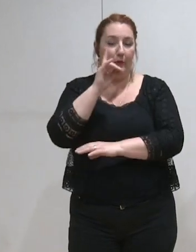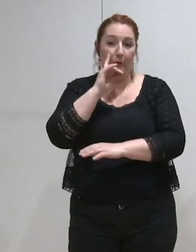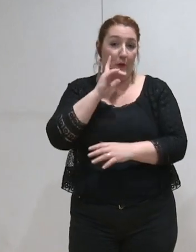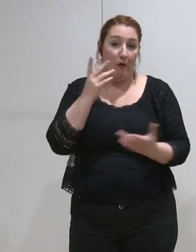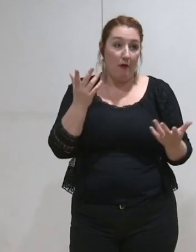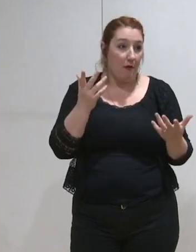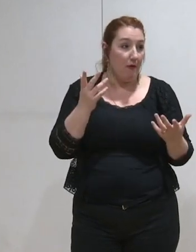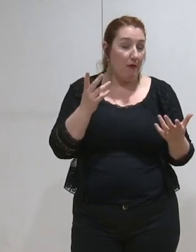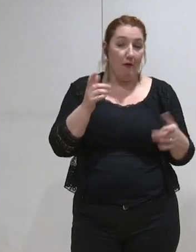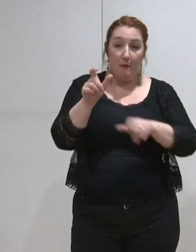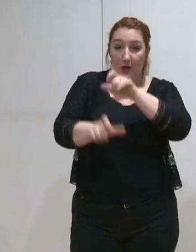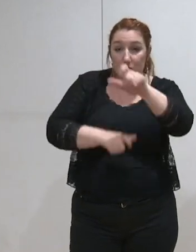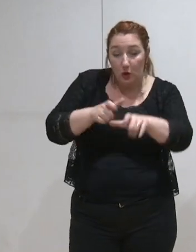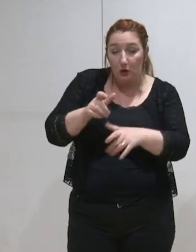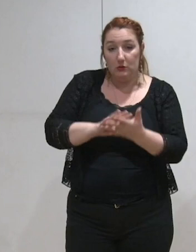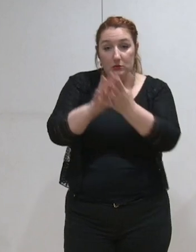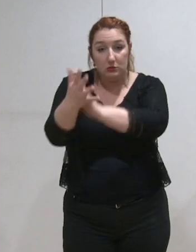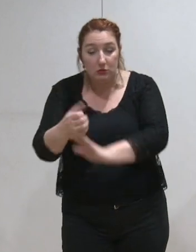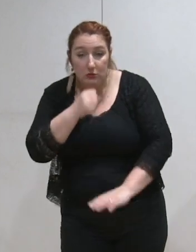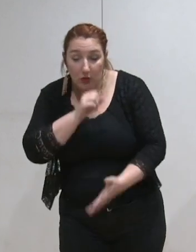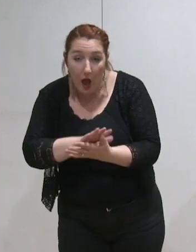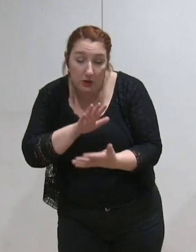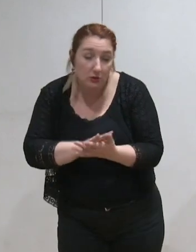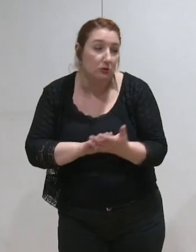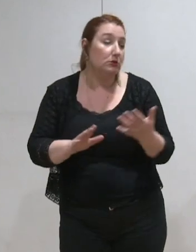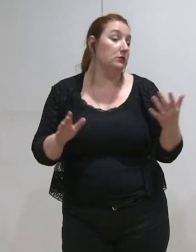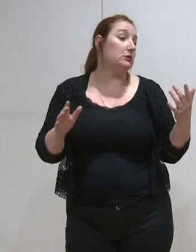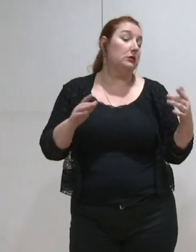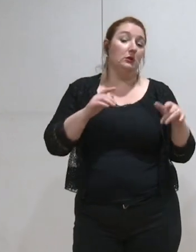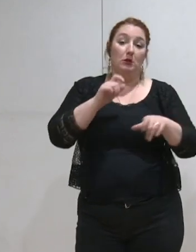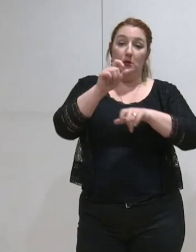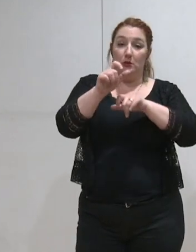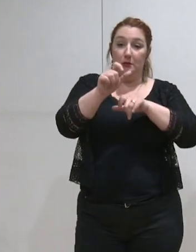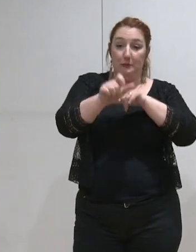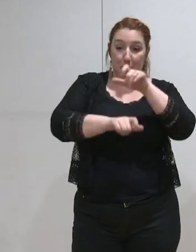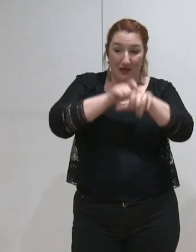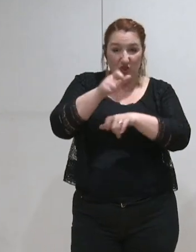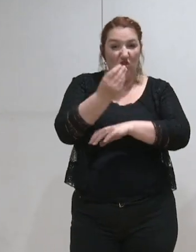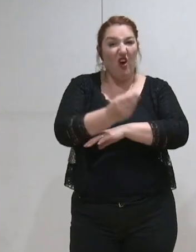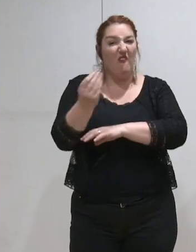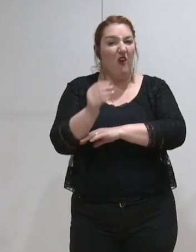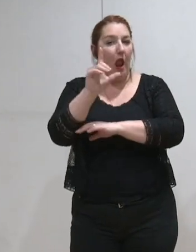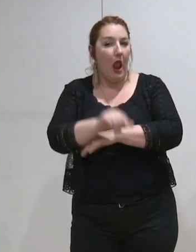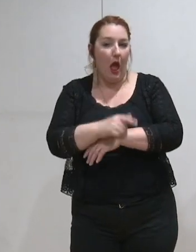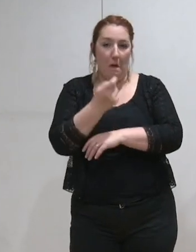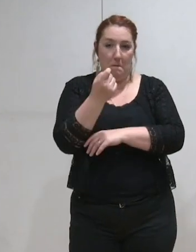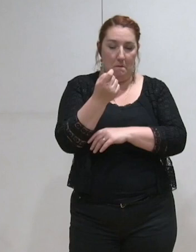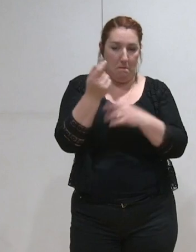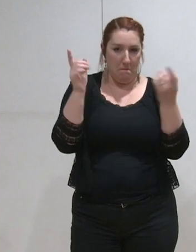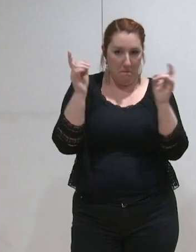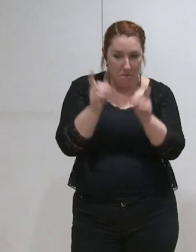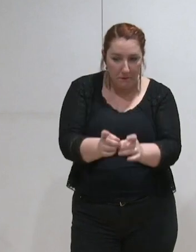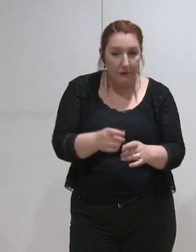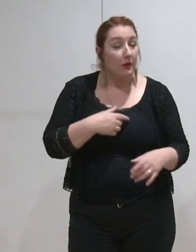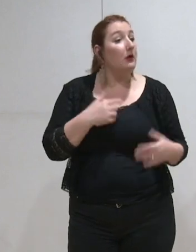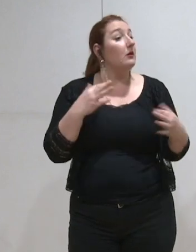vieillissement démographique c'est lié à la diminution de la du nombre de ménages avec enfants sur Grenoble d'ailleurs de ce point de vue je